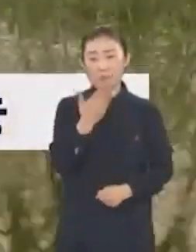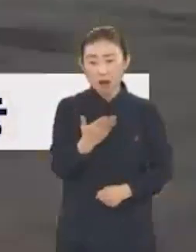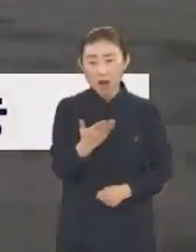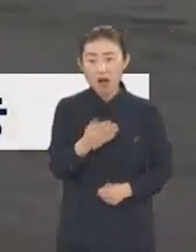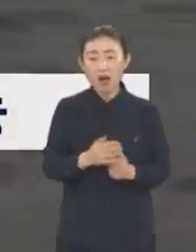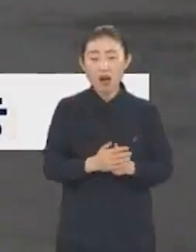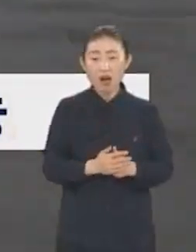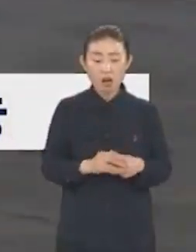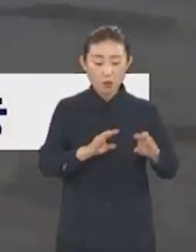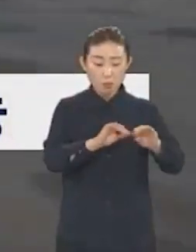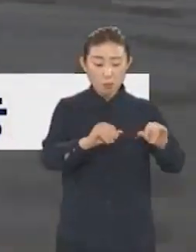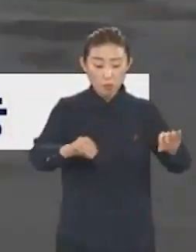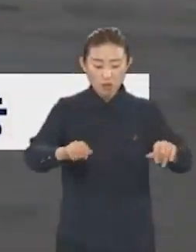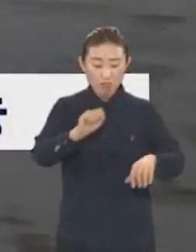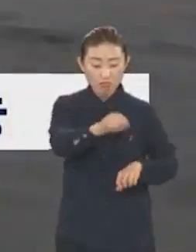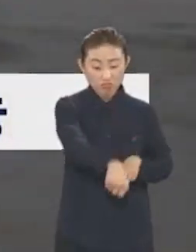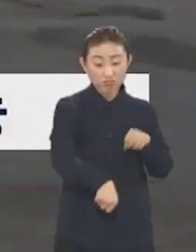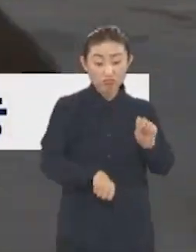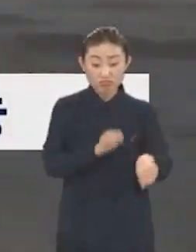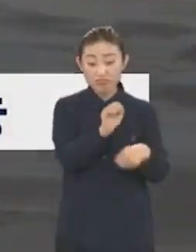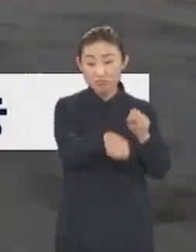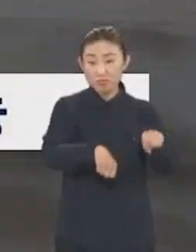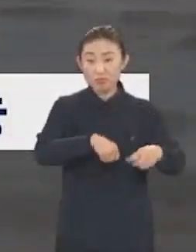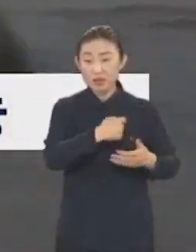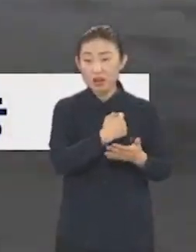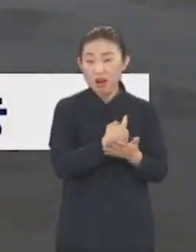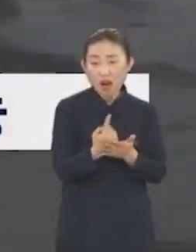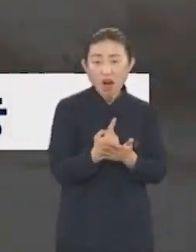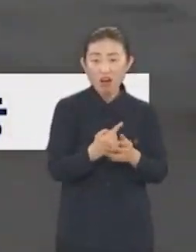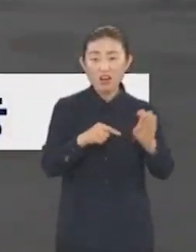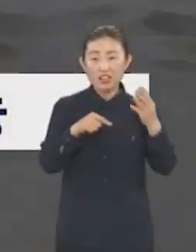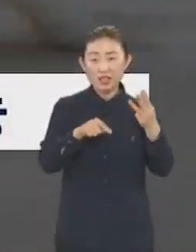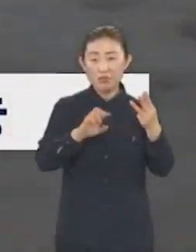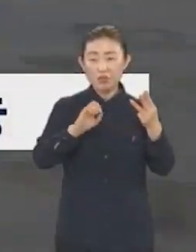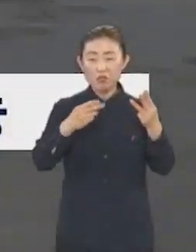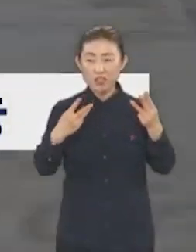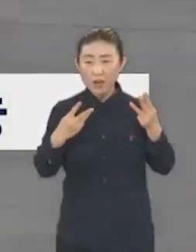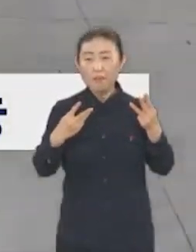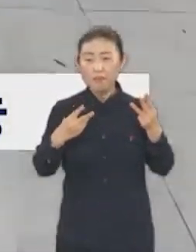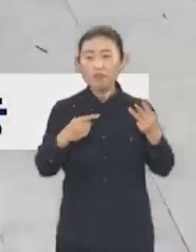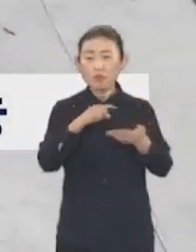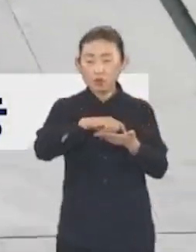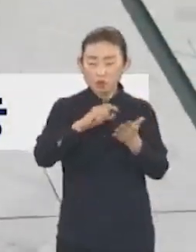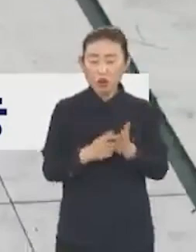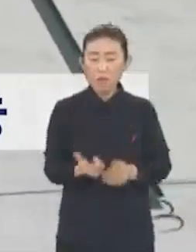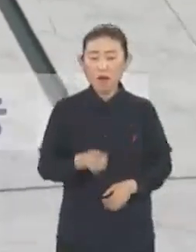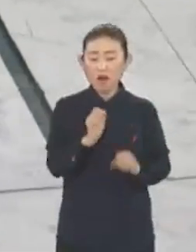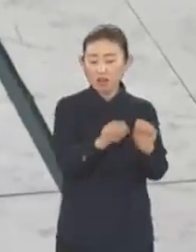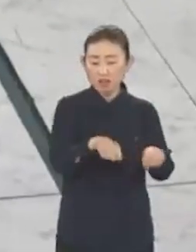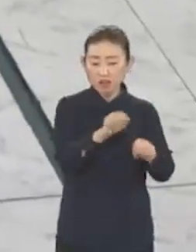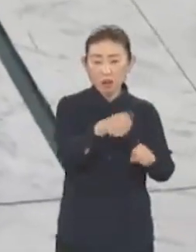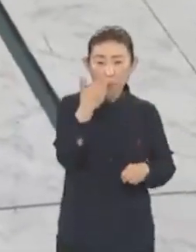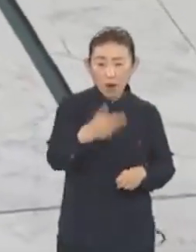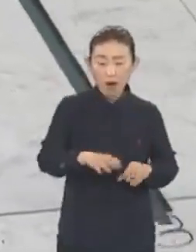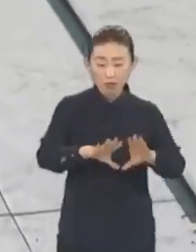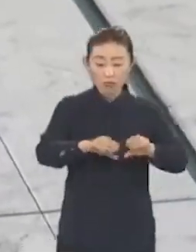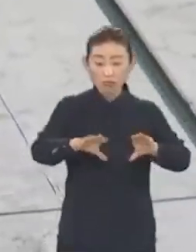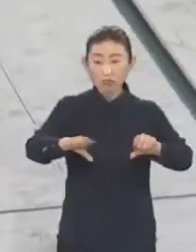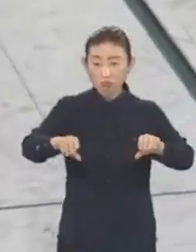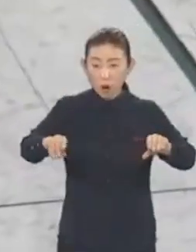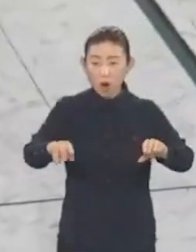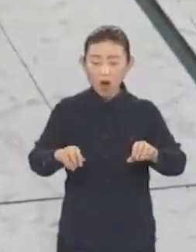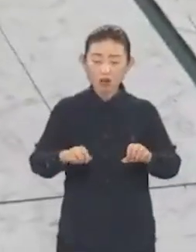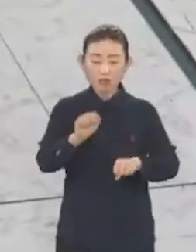잠기는 해변 모래사장에서도 초당 3.03m로 고속보행이 되고 에어 매트리스에서는 초당